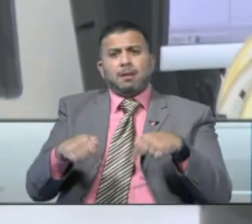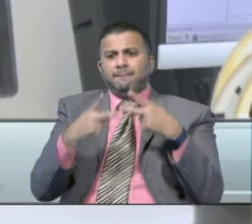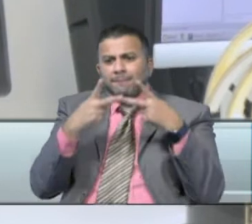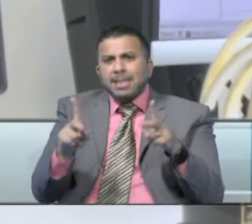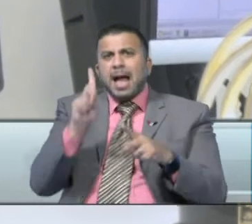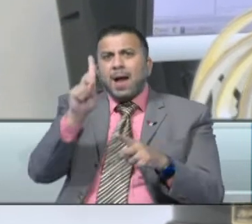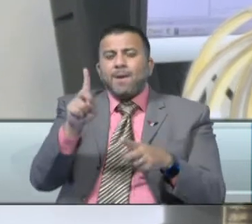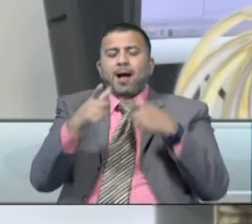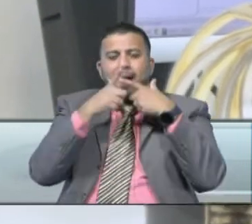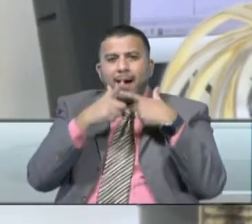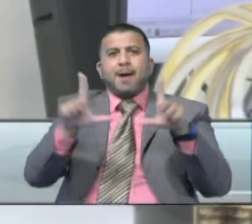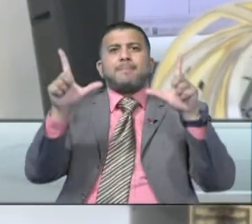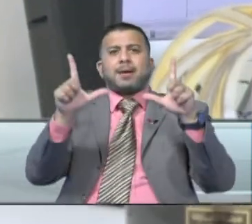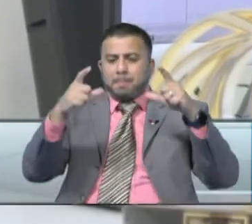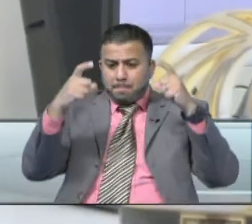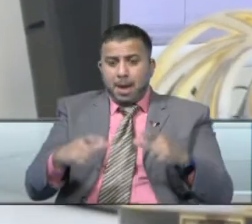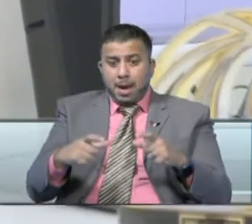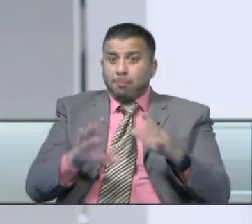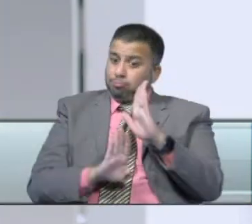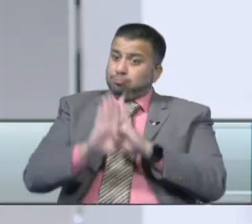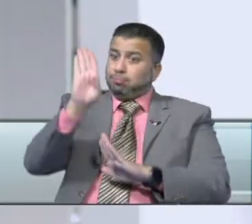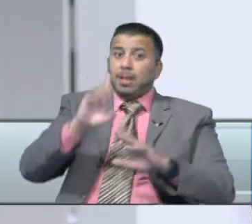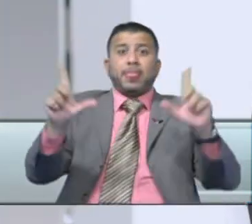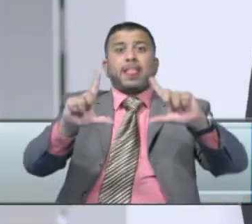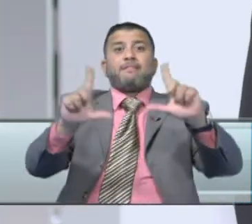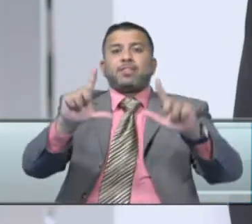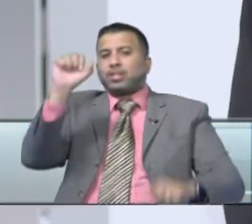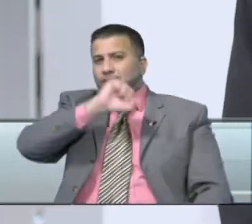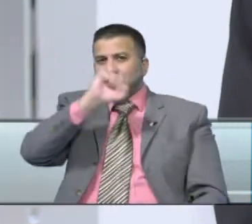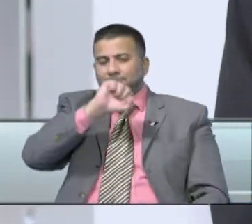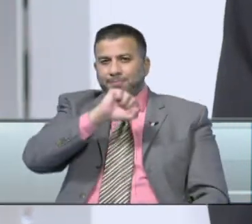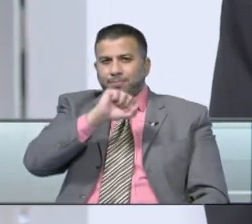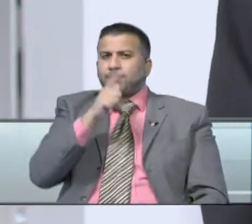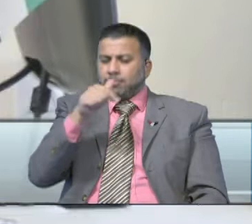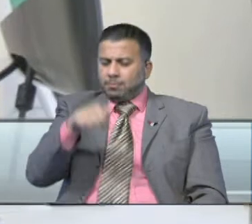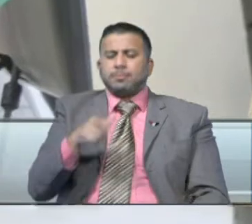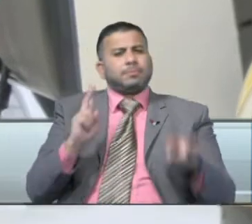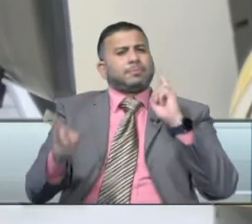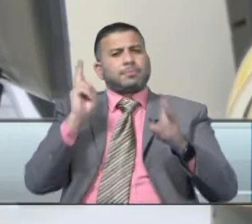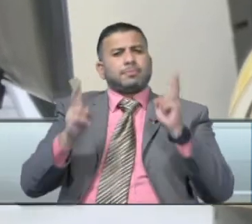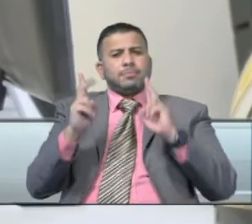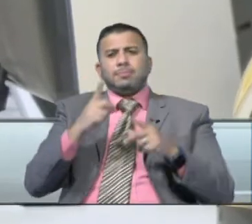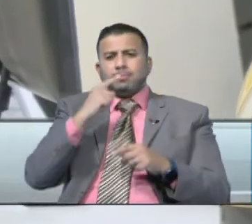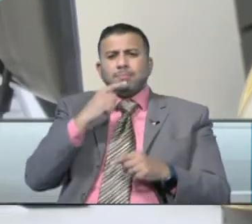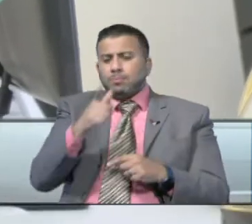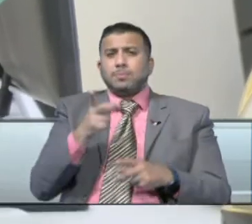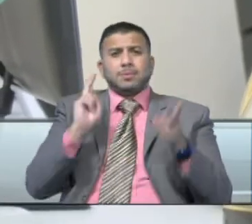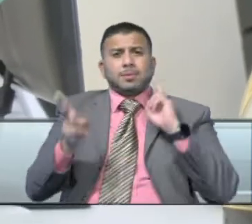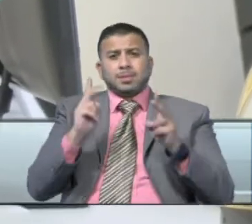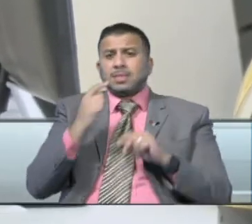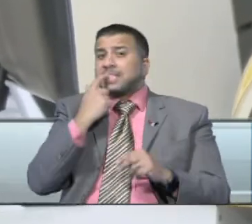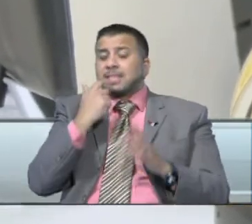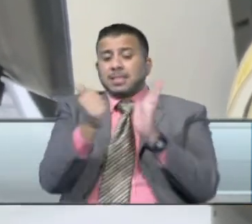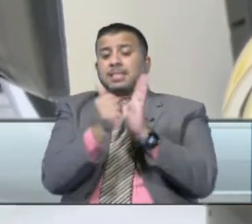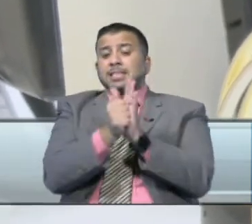لتأسيس نشرة أخبار محلية واعدة على شاشة تلفزيون الشارجة. احتفالنا اليوم بهذه المناسبة لا يعد احتفال بمرور